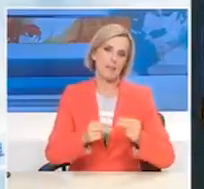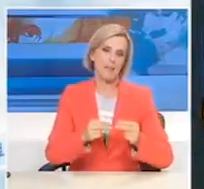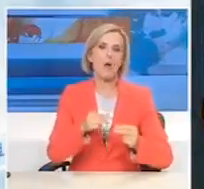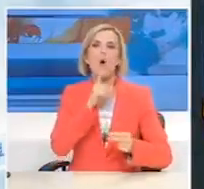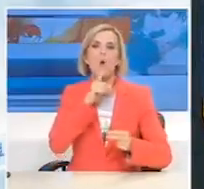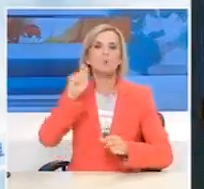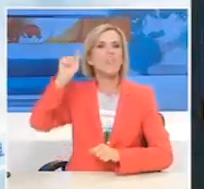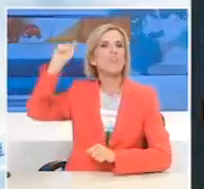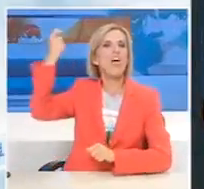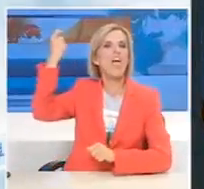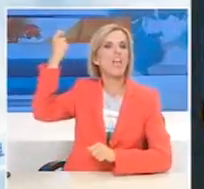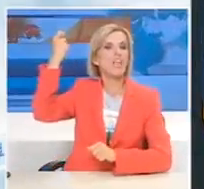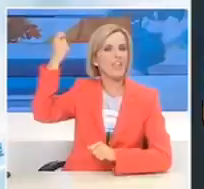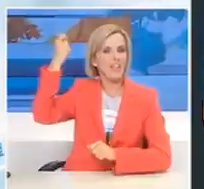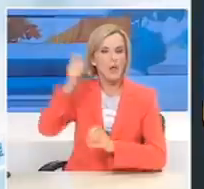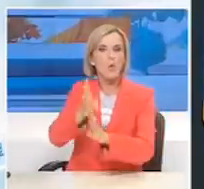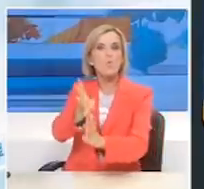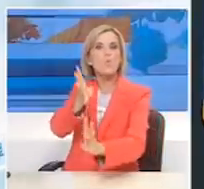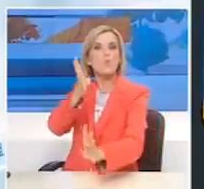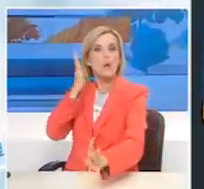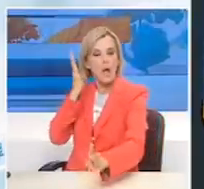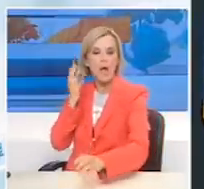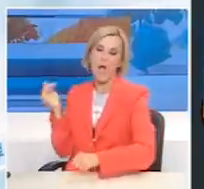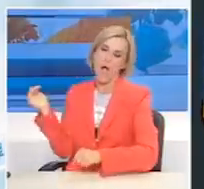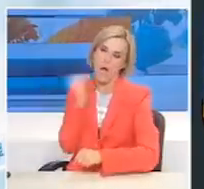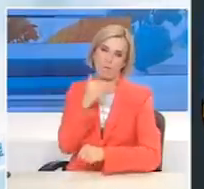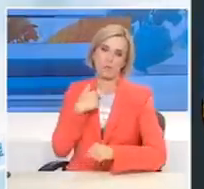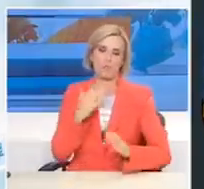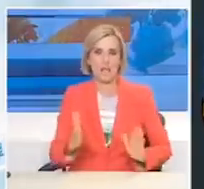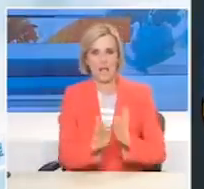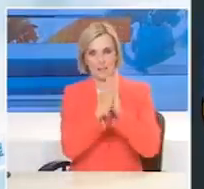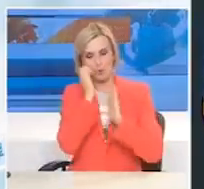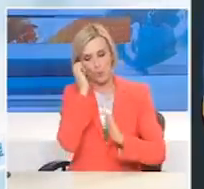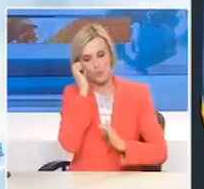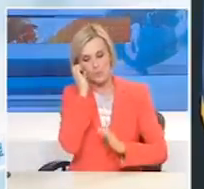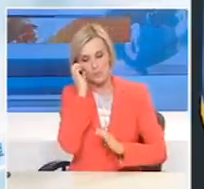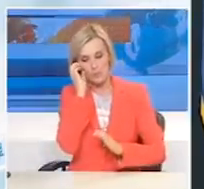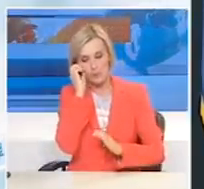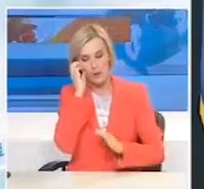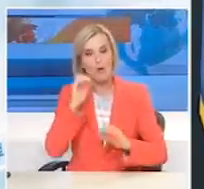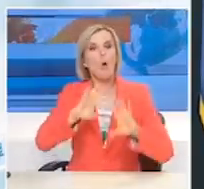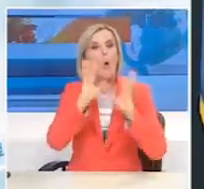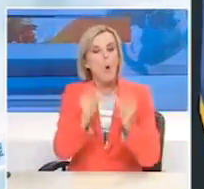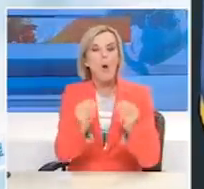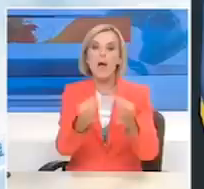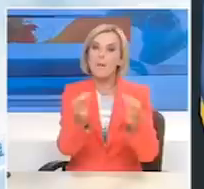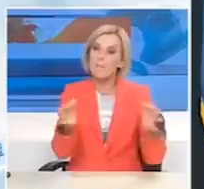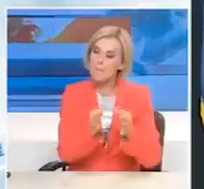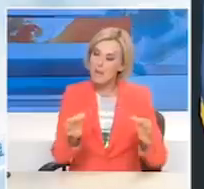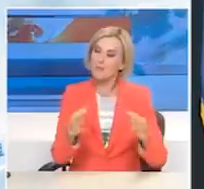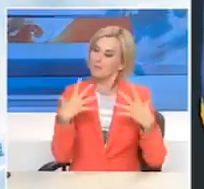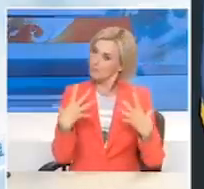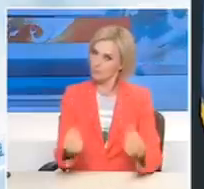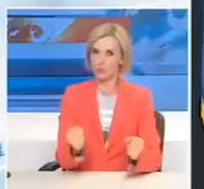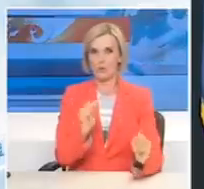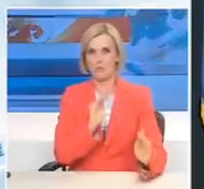λογαριασμών της ΔΕΗ, τα οποία και αντιμετωπίστηκαν άμεσα και έγκαιρα. Η γενική εικόνα είναι ότι τηρήθηκαν τα μέτρα προφύλαξης. Μένει βέβαια αυτό